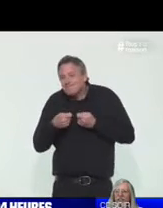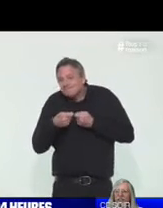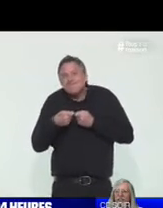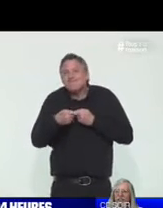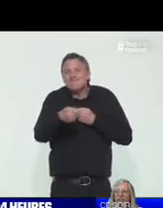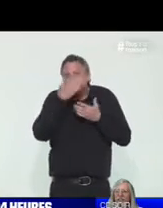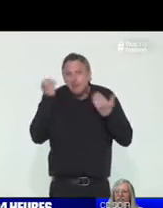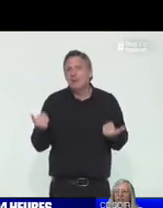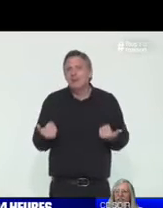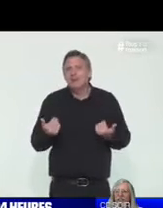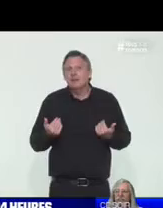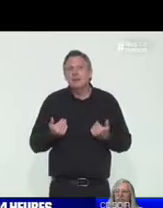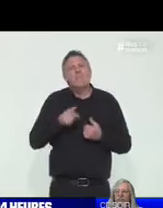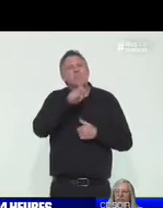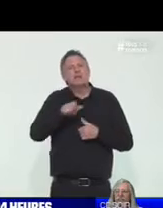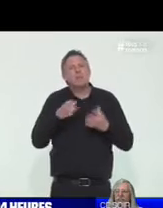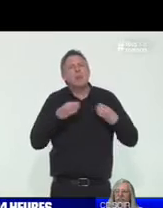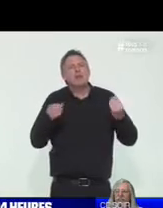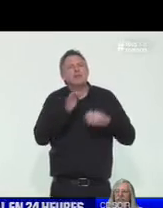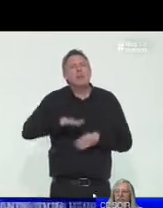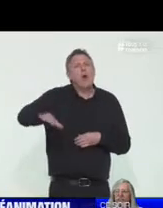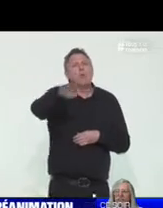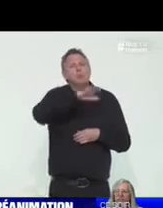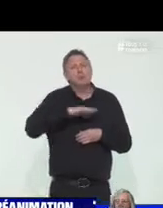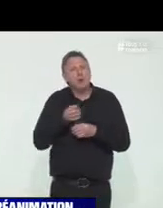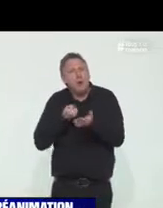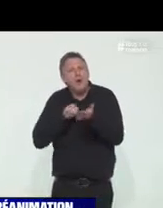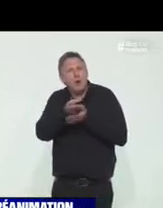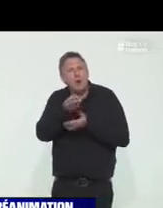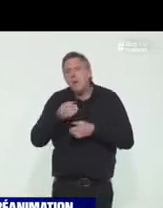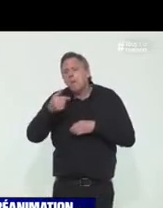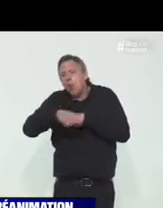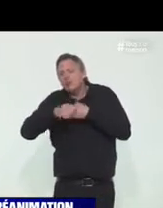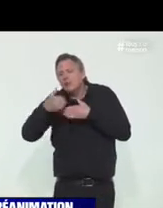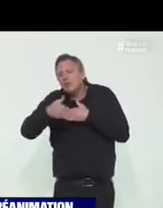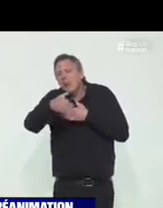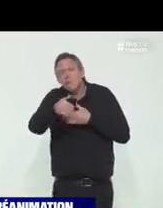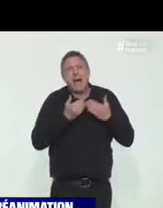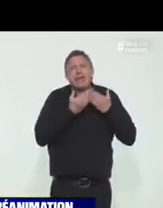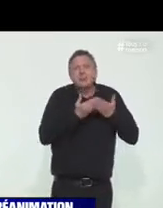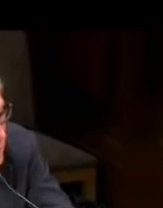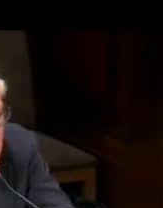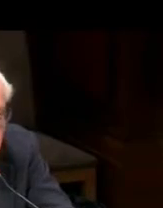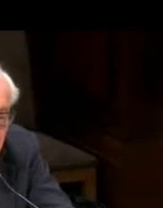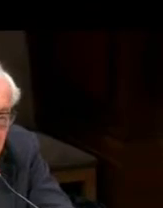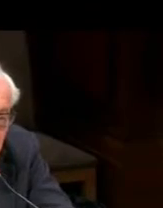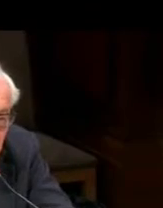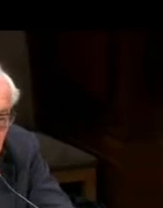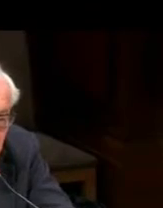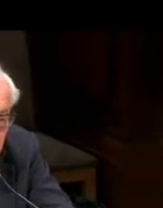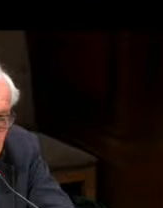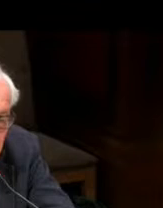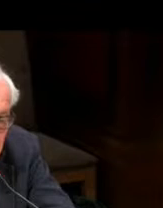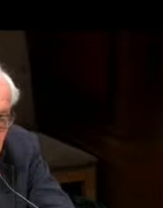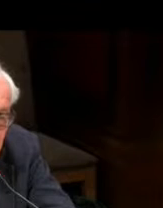les Français sur le fait que nous aurons, dans les prochaines semaines, les moyens de répondre à ces questions par l'ensemble des études qui sont en cours. Mais évidemment, le